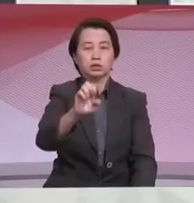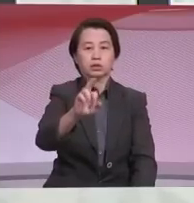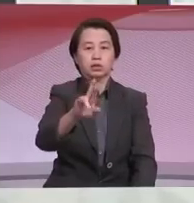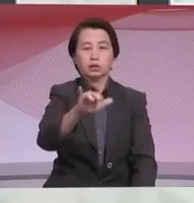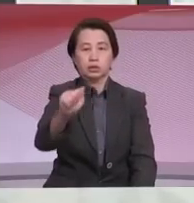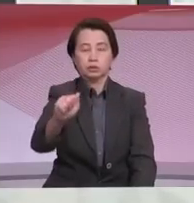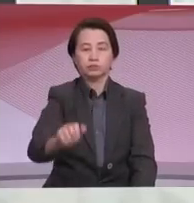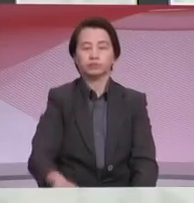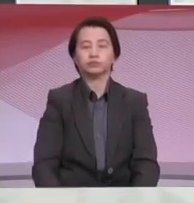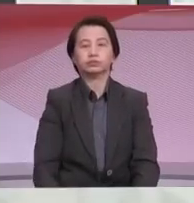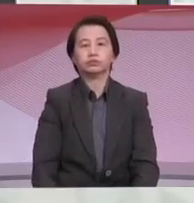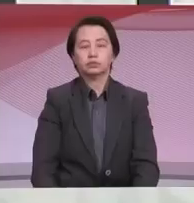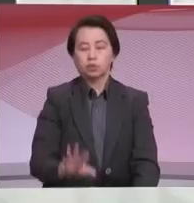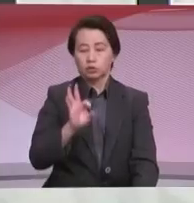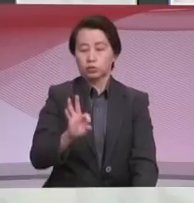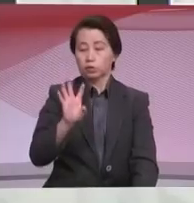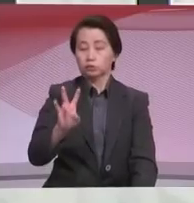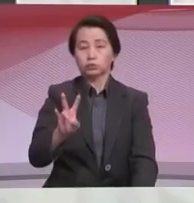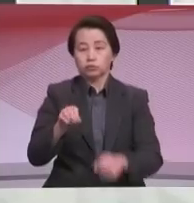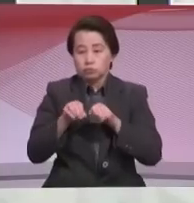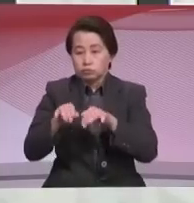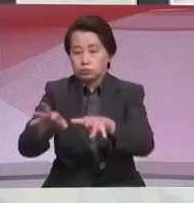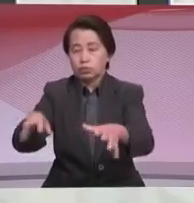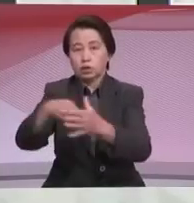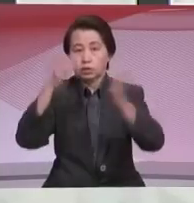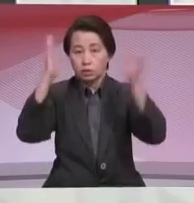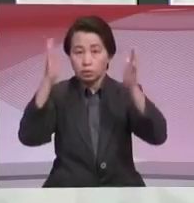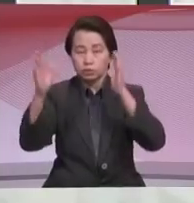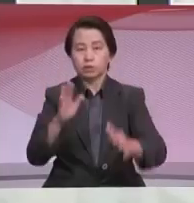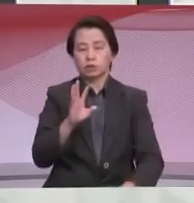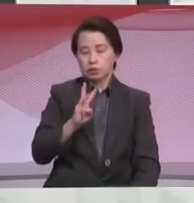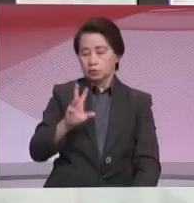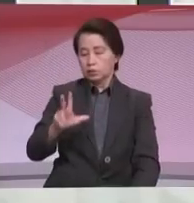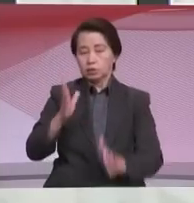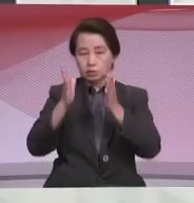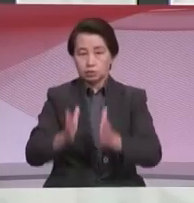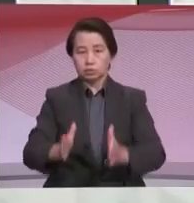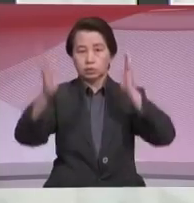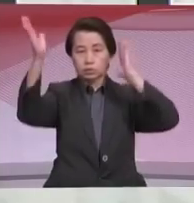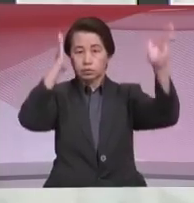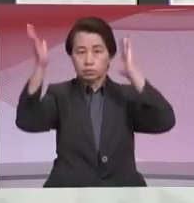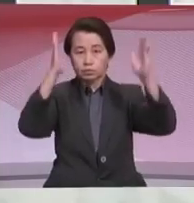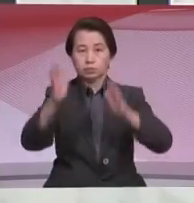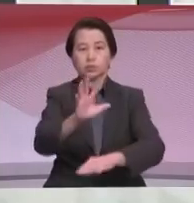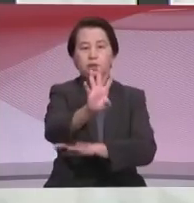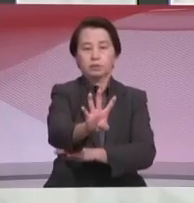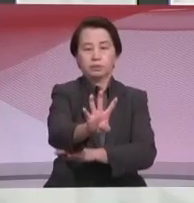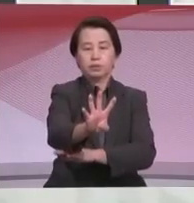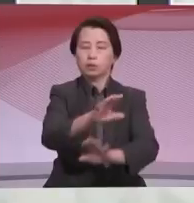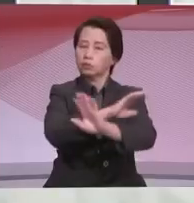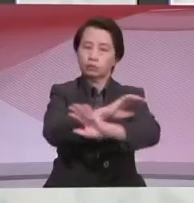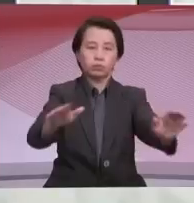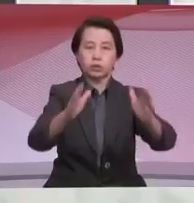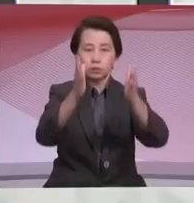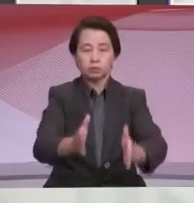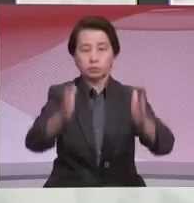Daripada 97 kes penularan di dalam negara, 93 kes adalah warga negara Malaysia dan 4 kes adalah bukan